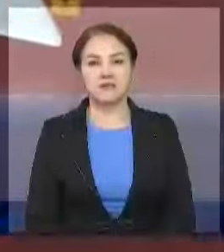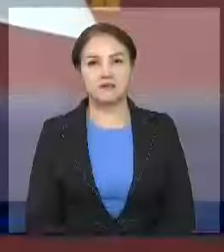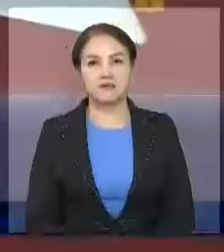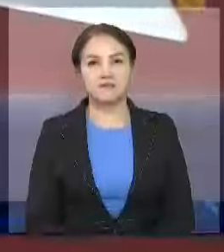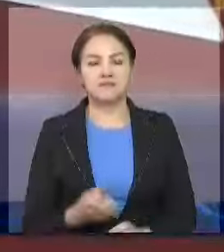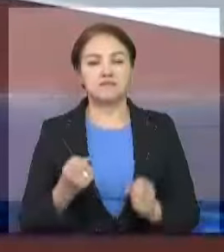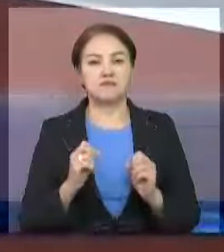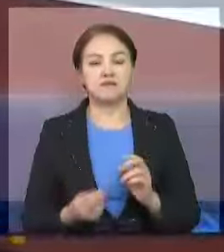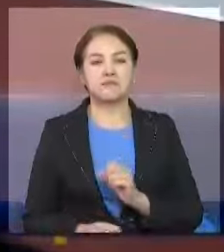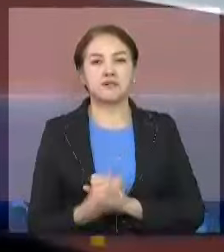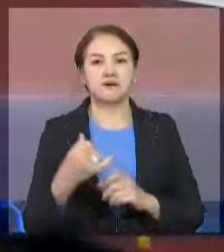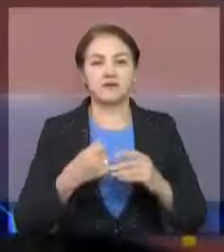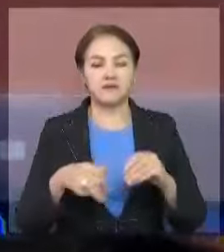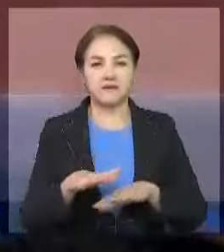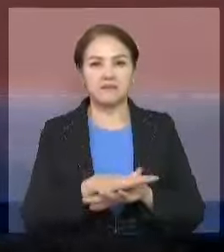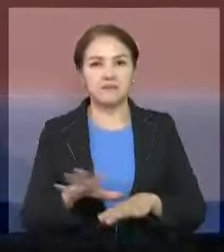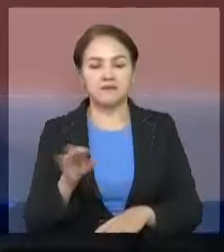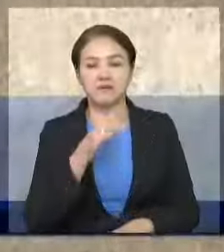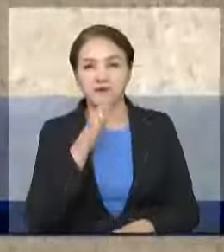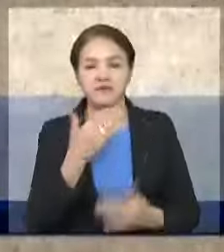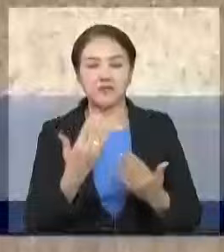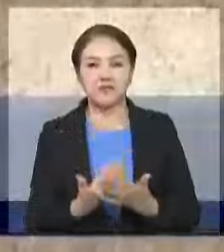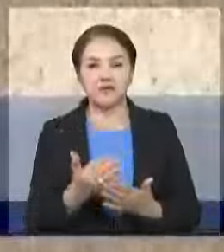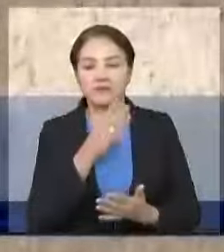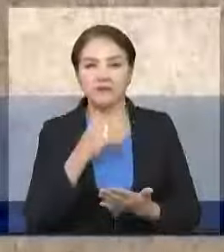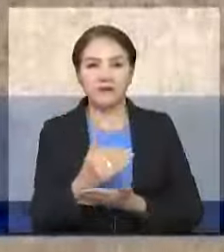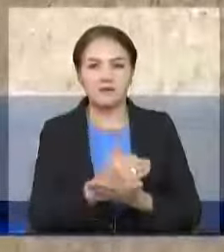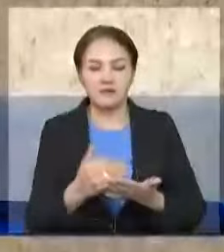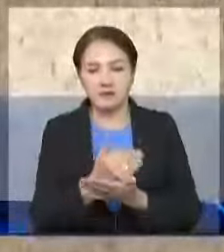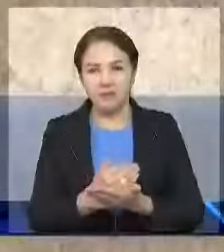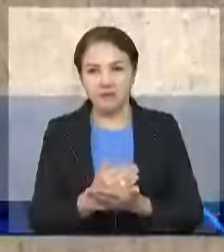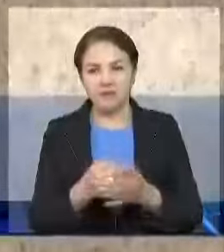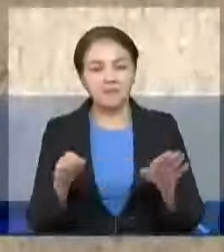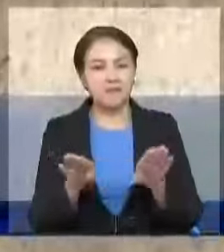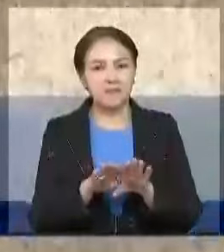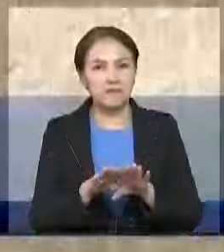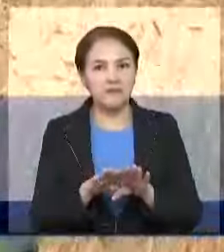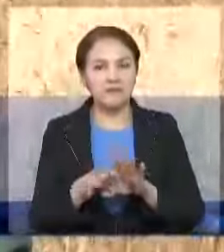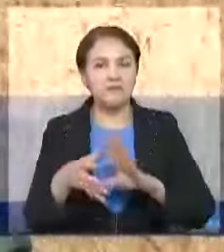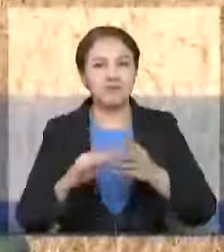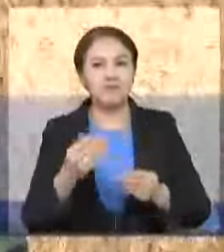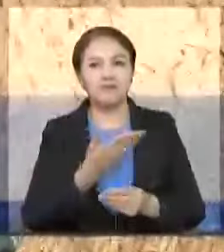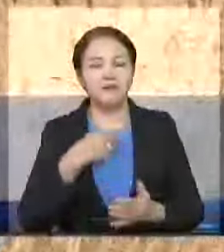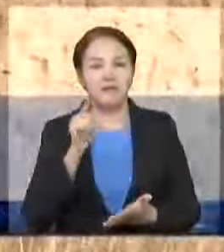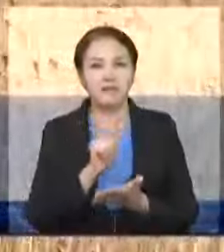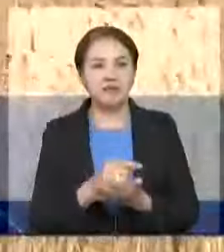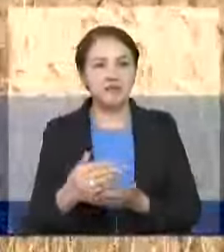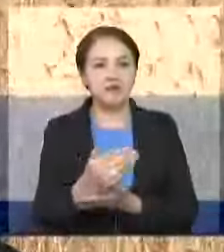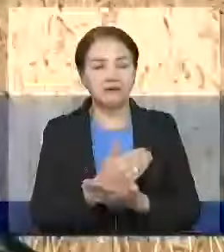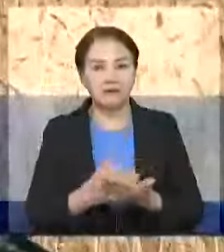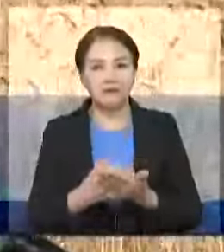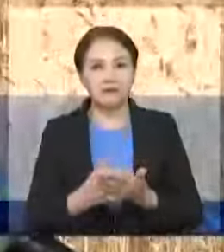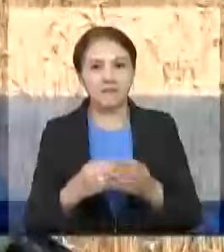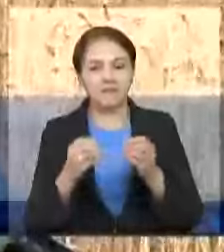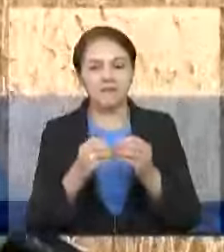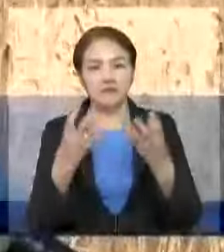как появилась земля. Все по времени у нас. В это время убирали, в этом году тоже. Ну, вообще мы должны были убирать дней